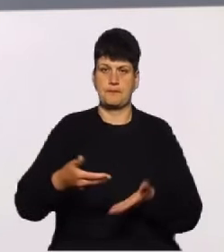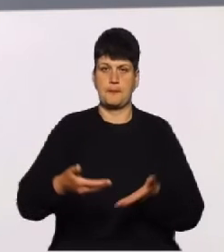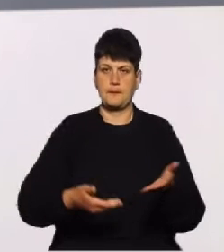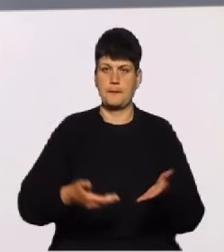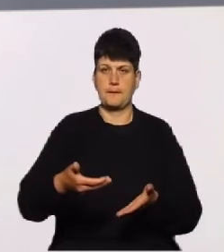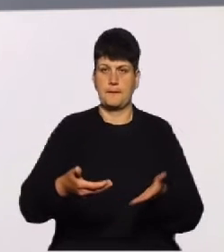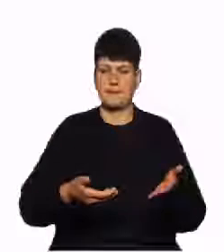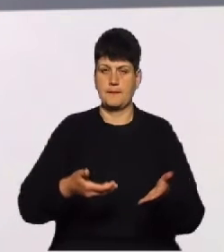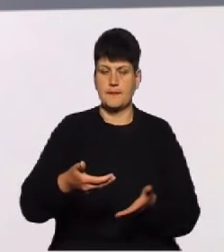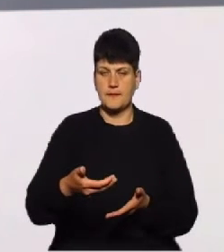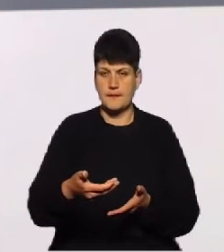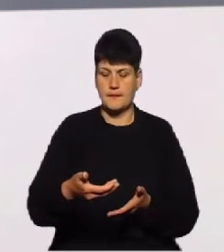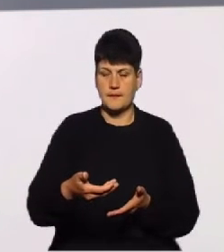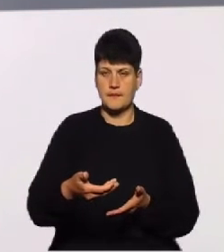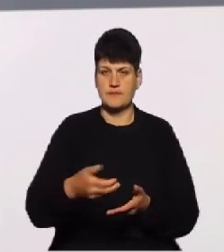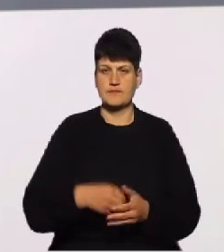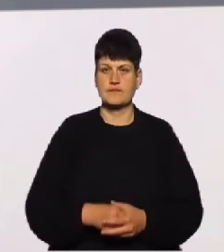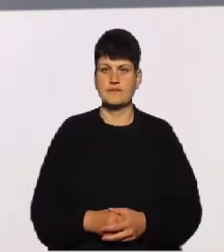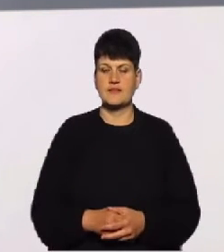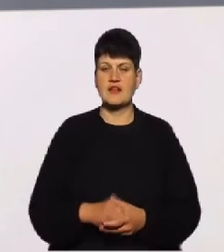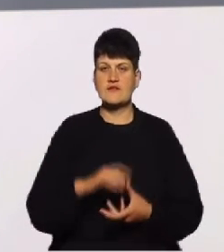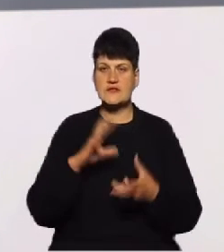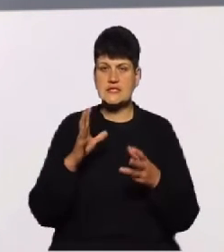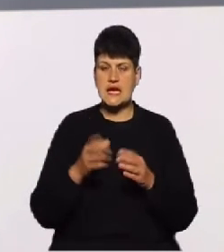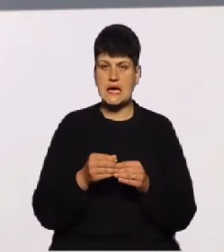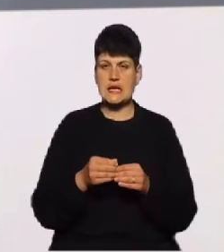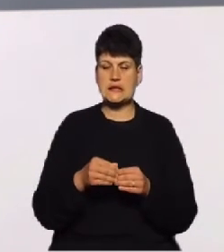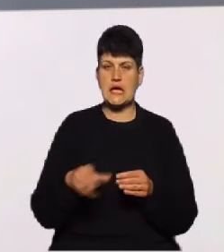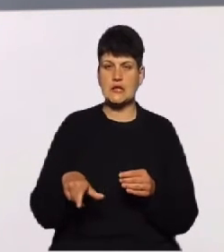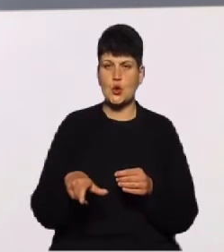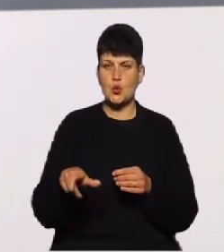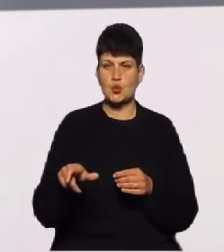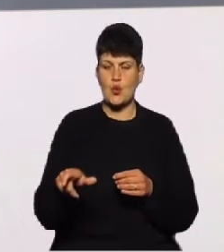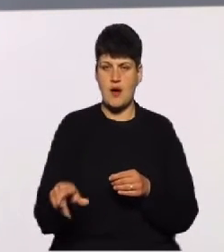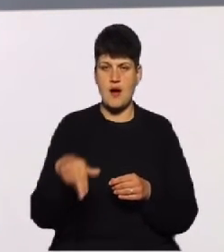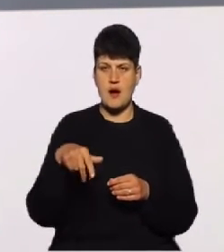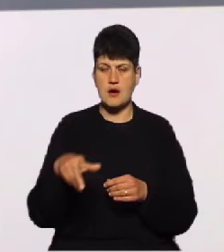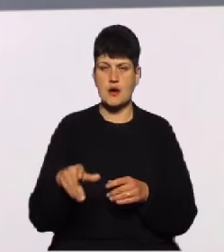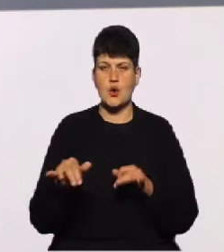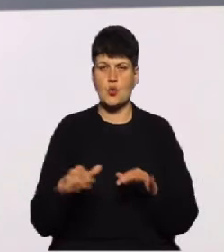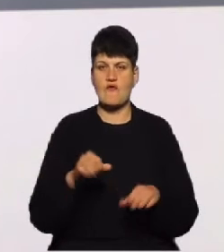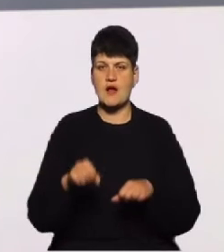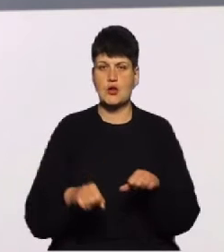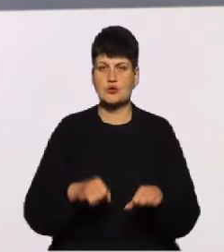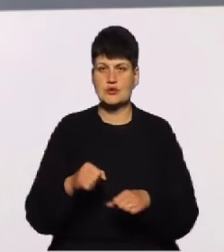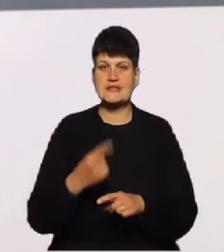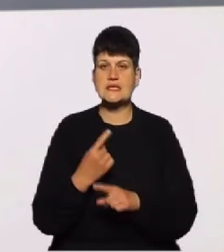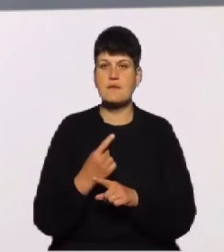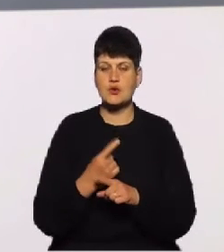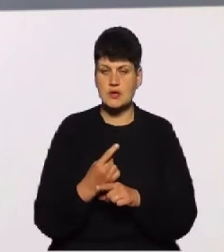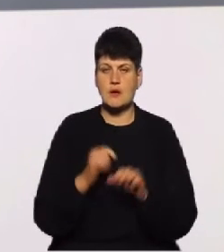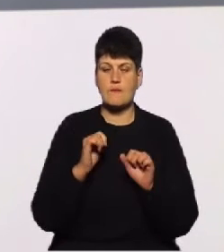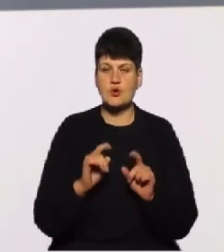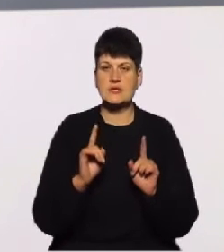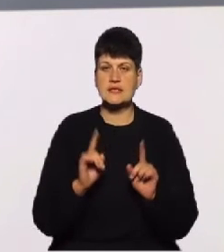перейти ногами. Взагалі на тротуарах рух велосипедистів, хочу нагадати, заборонений. Можна лише діткам